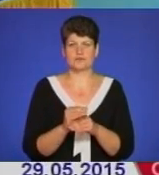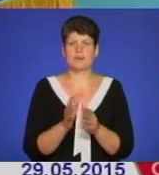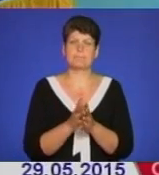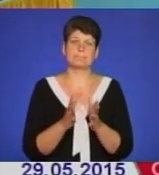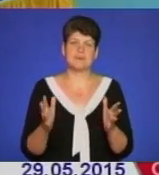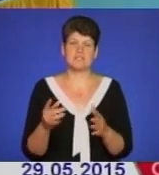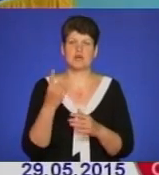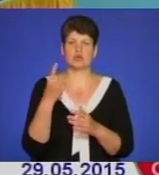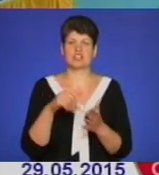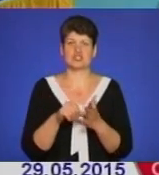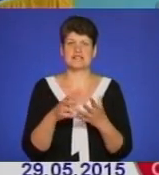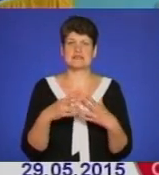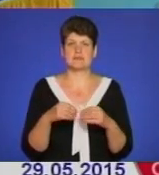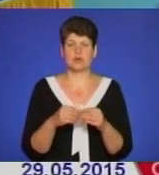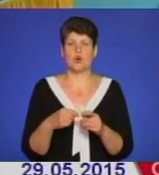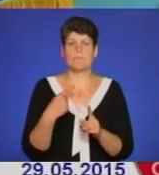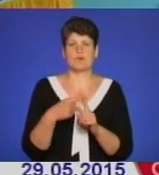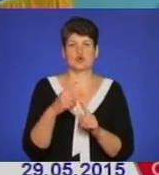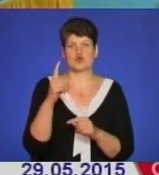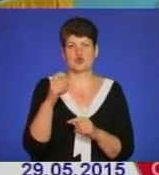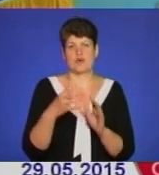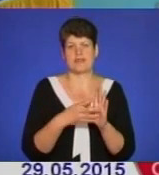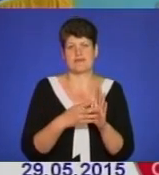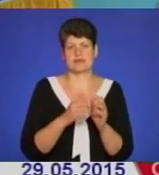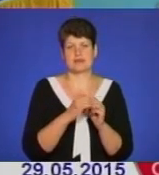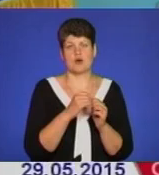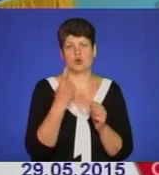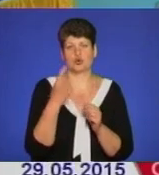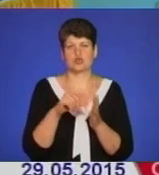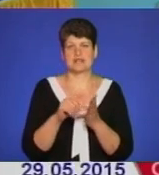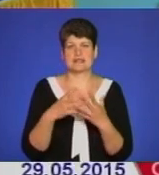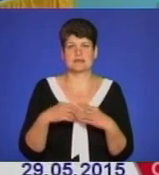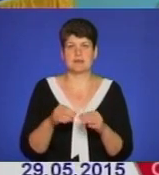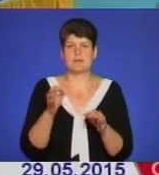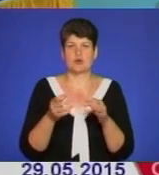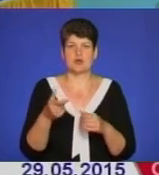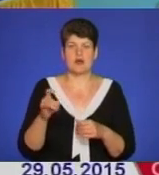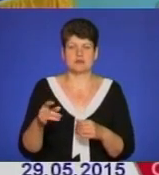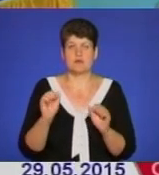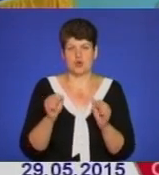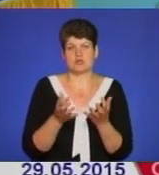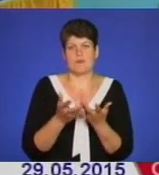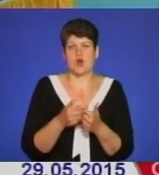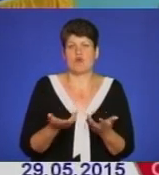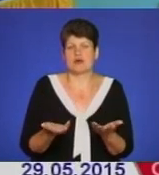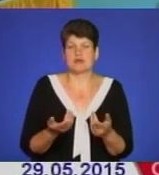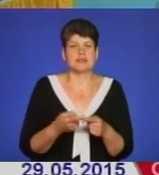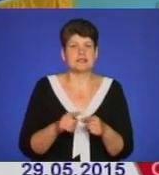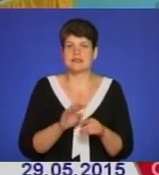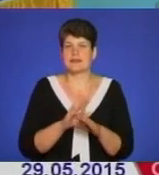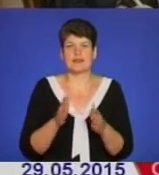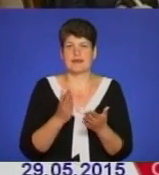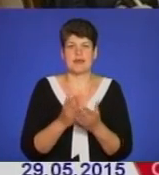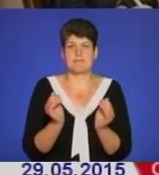ніж одного члена сім'ї, то плюс 109 на кожного члена сім'ї природнього газу. Можна порахувати. Це не є